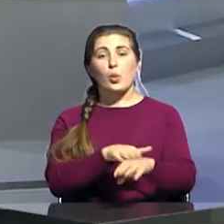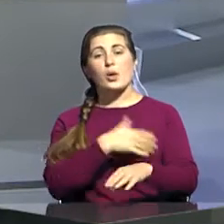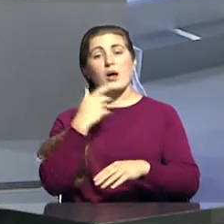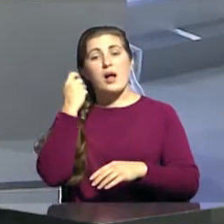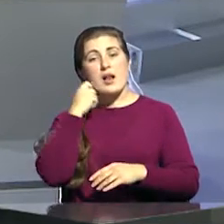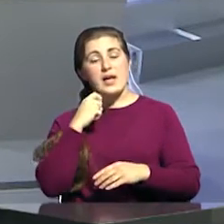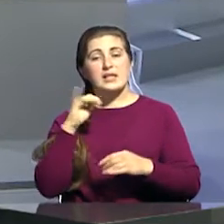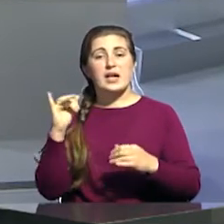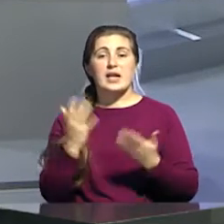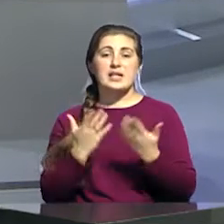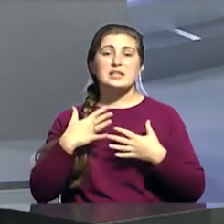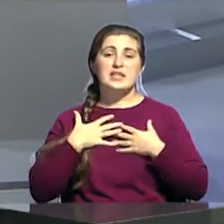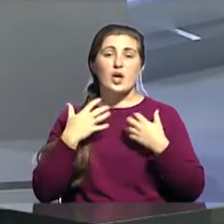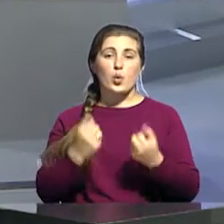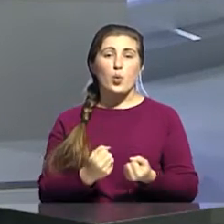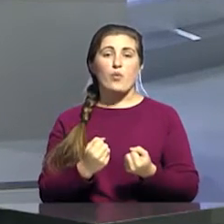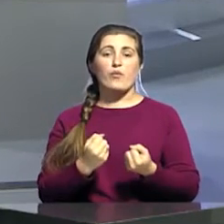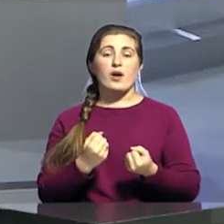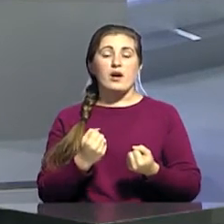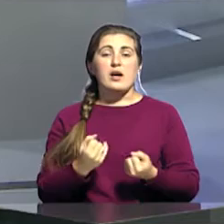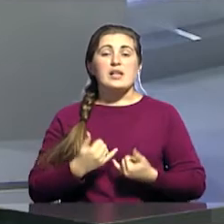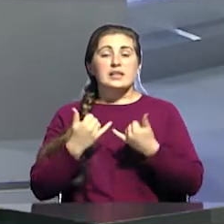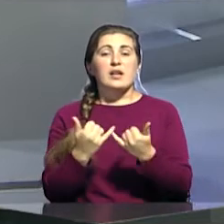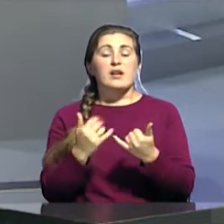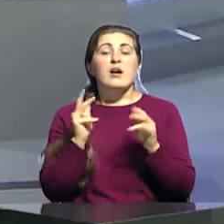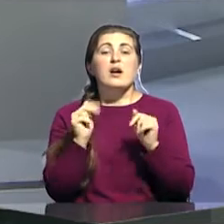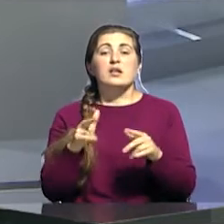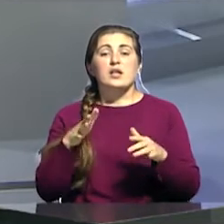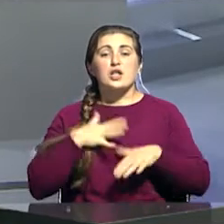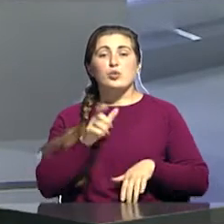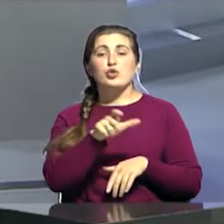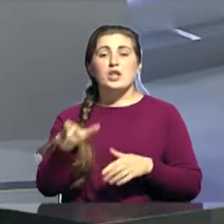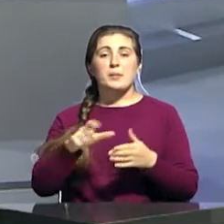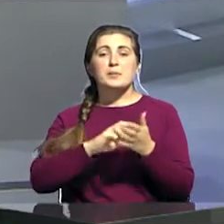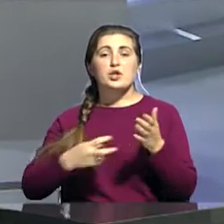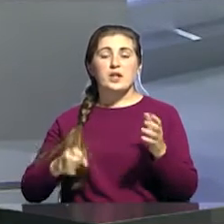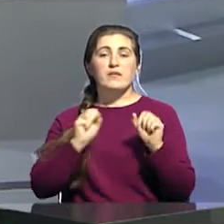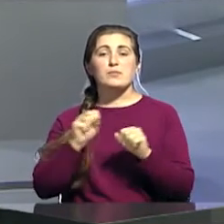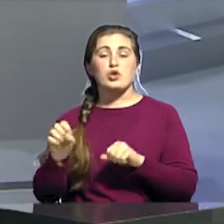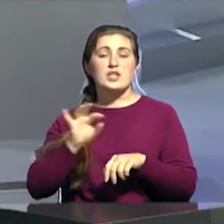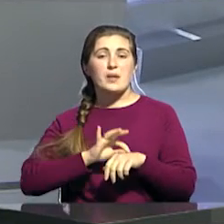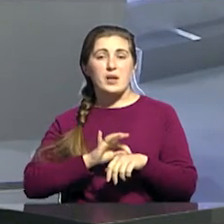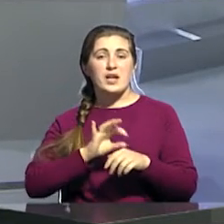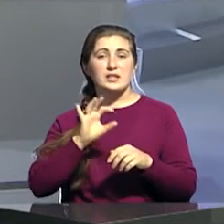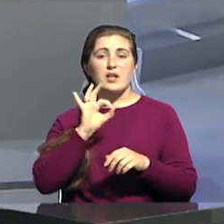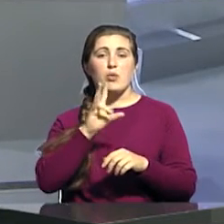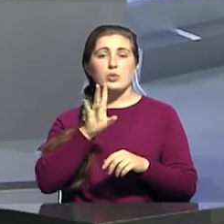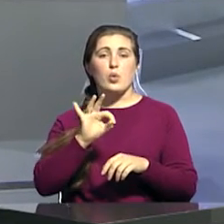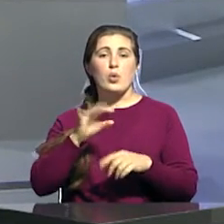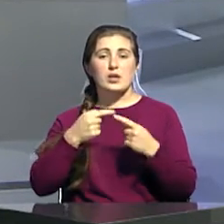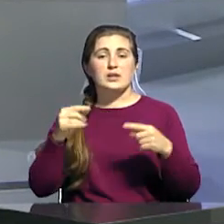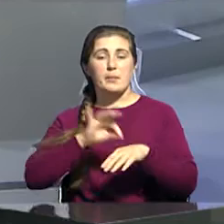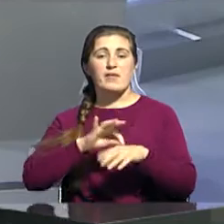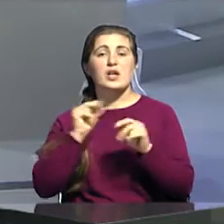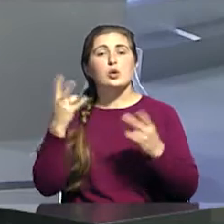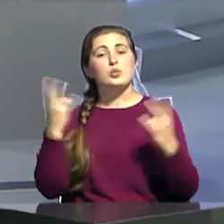мере, здорового, вот непосредственно здоровья, для, как крымчанам избежать возможности заболеть онкологическими заболеваниями, как